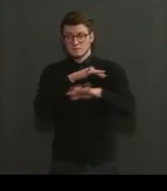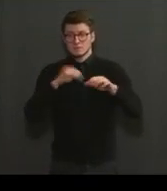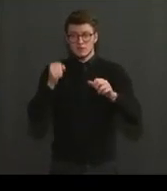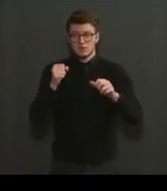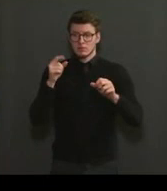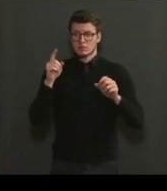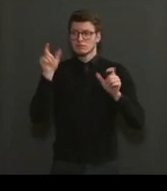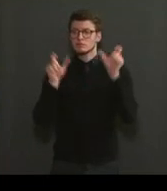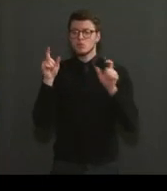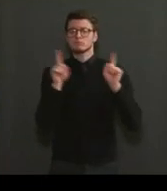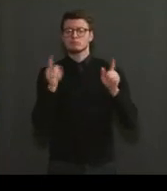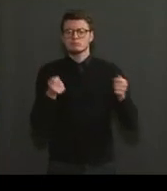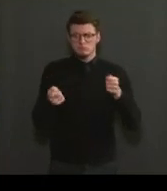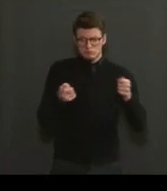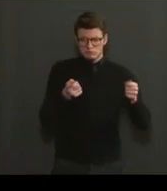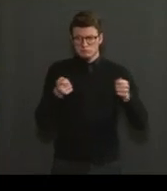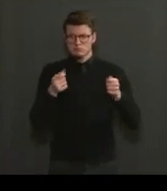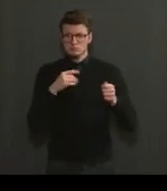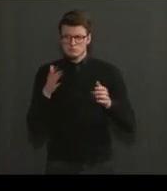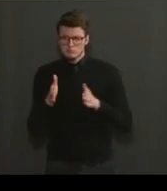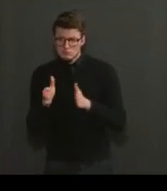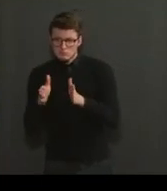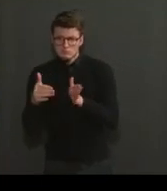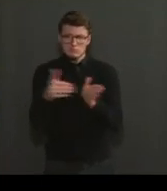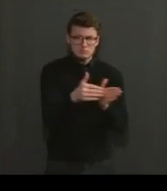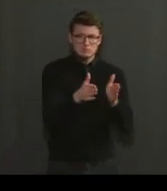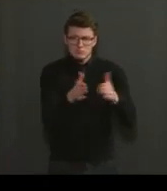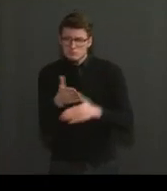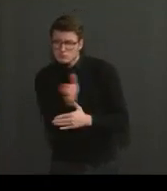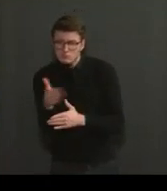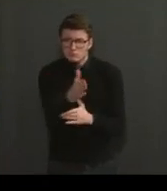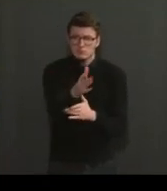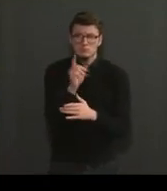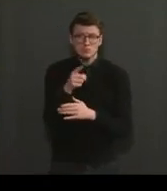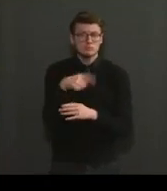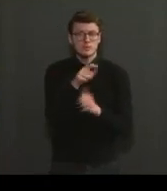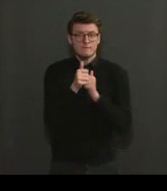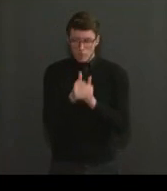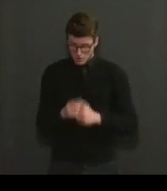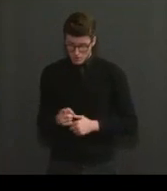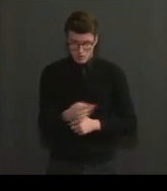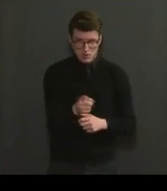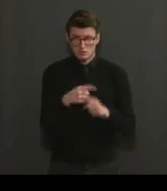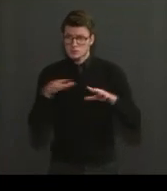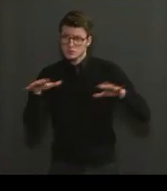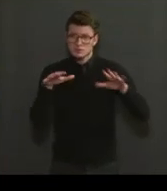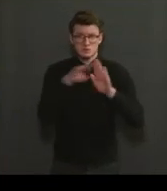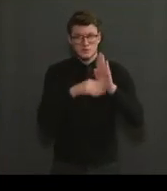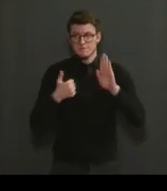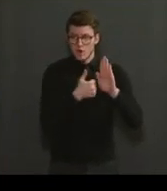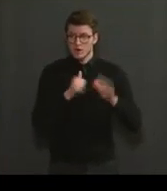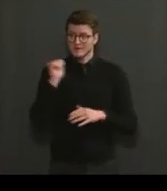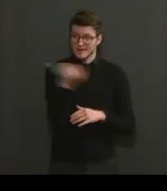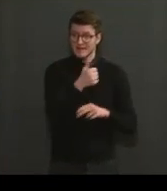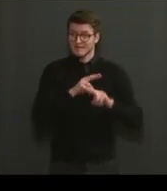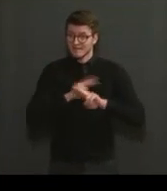ook in winkels. Respecteer deze maatregelen. Ze zijn er voor de veiligheid van iedereen.